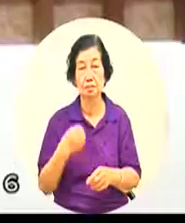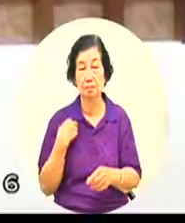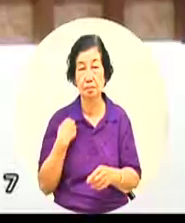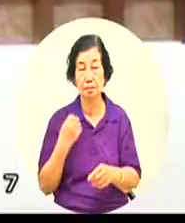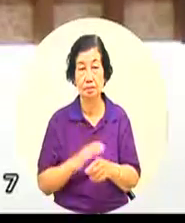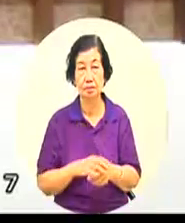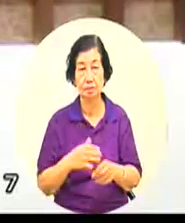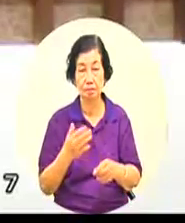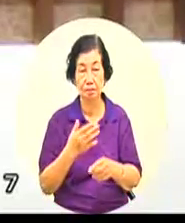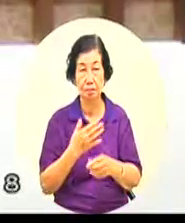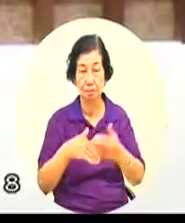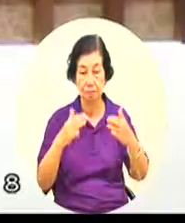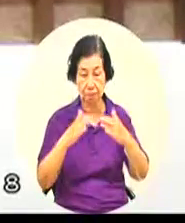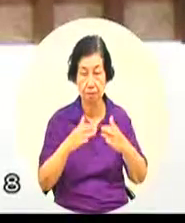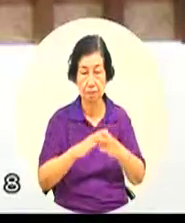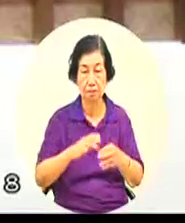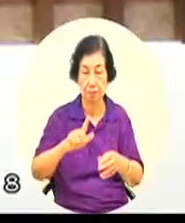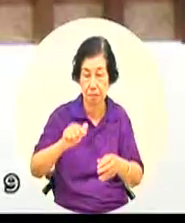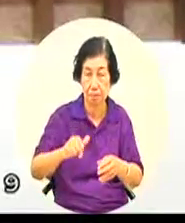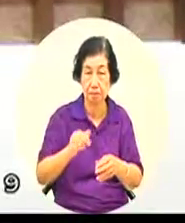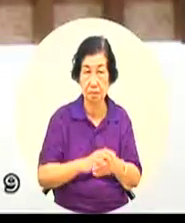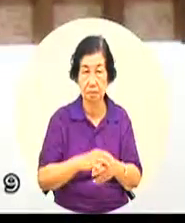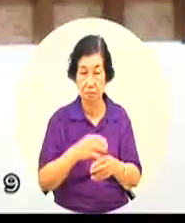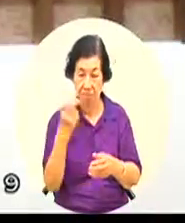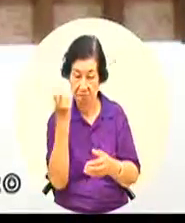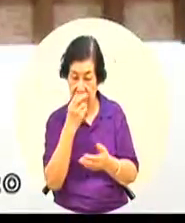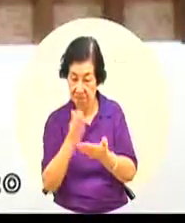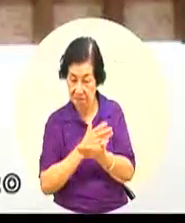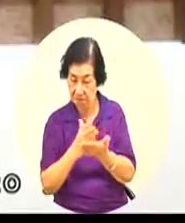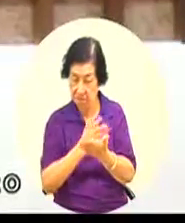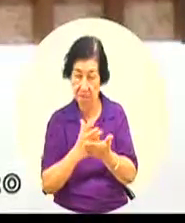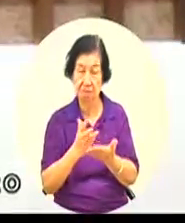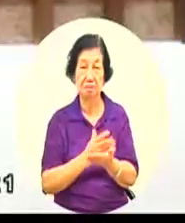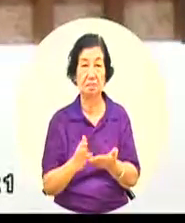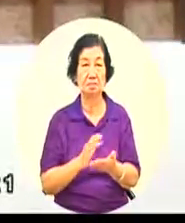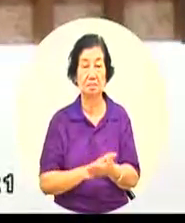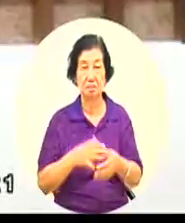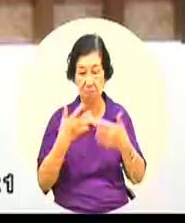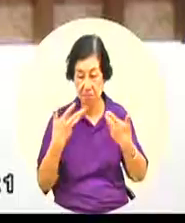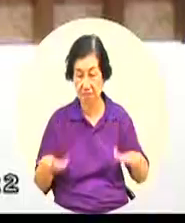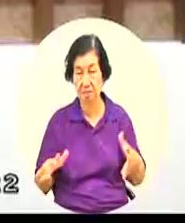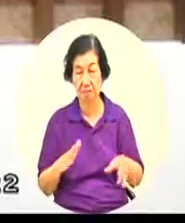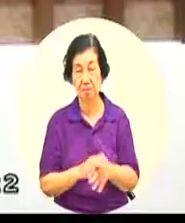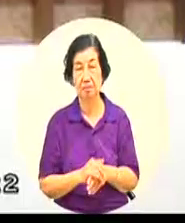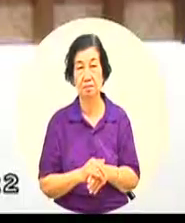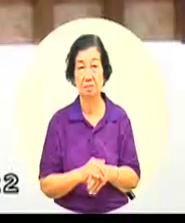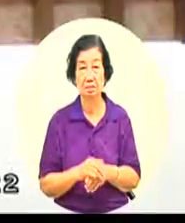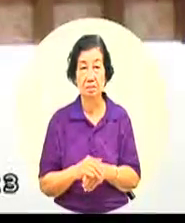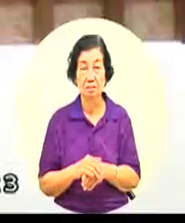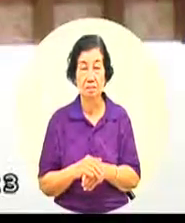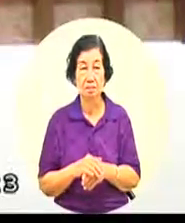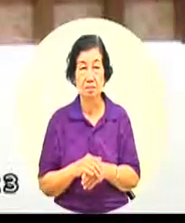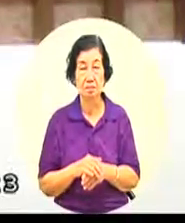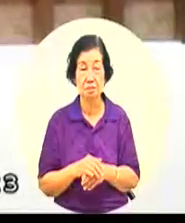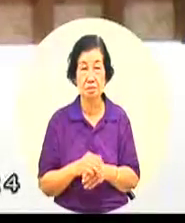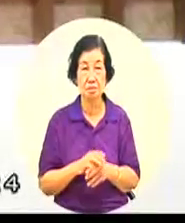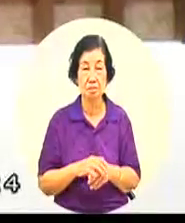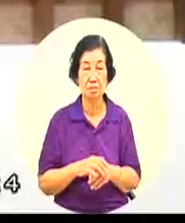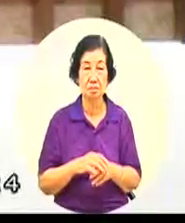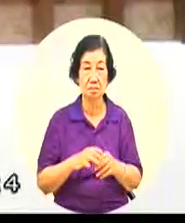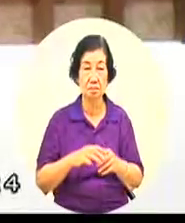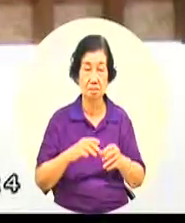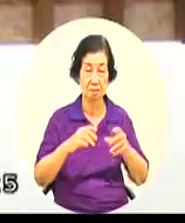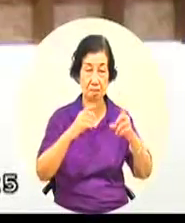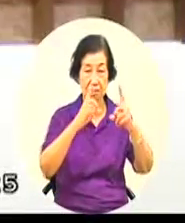会说啊，学校评鉴这么多啦，一天到晚都在做评鉴，所以呢，他们变成说一个相片，他们可以